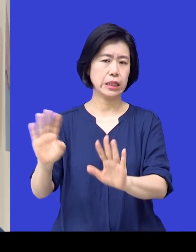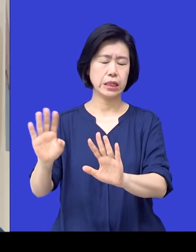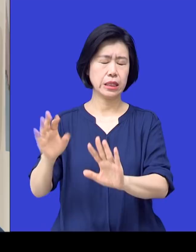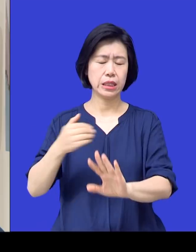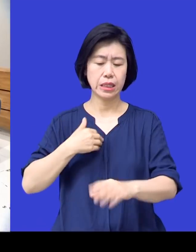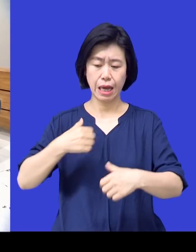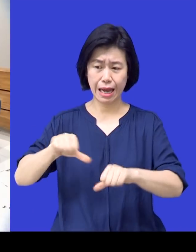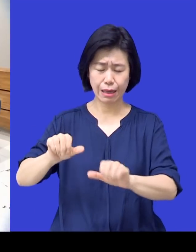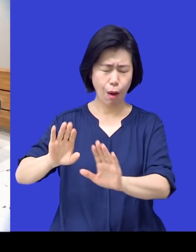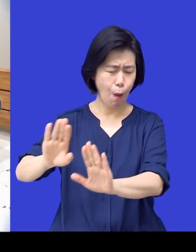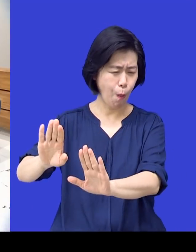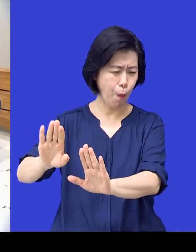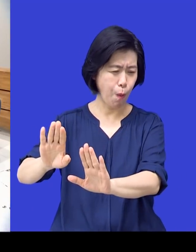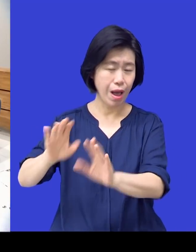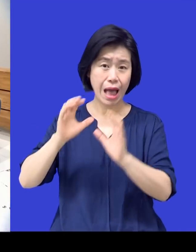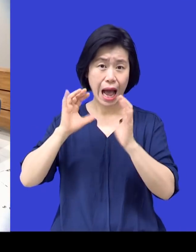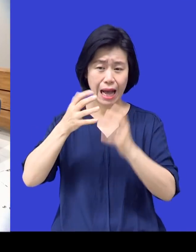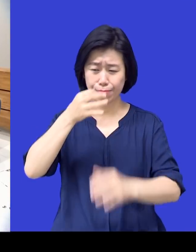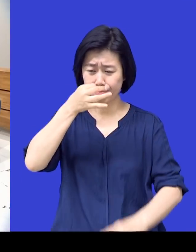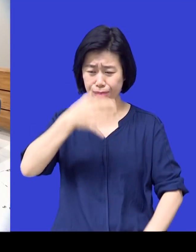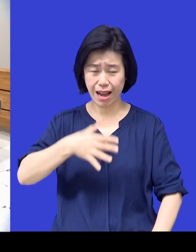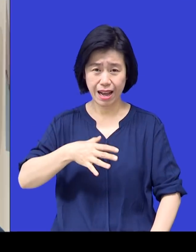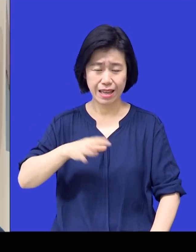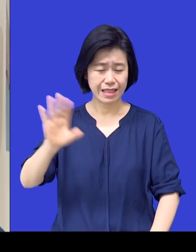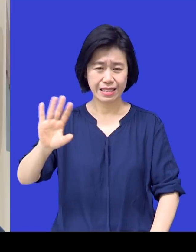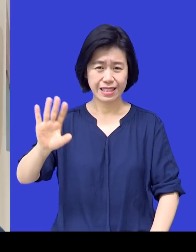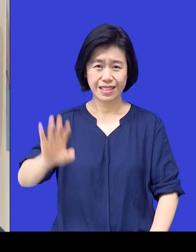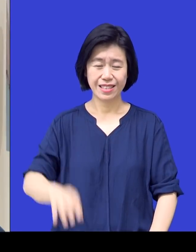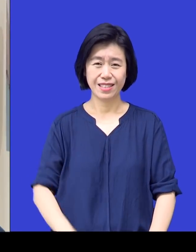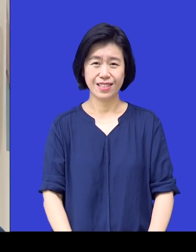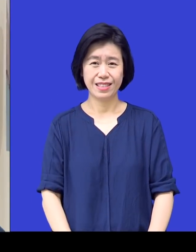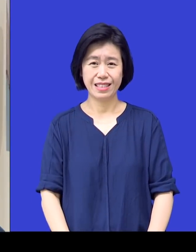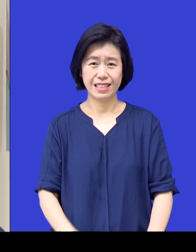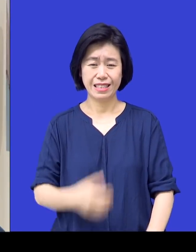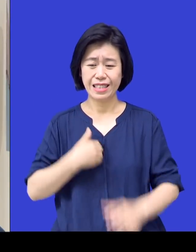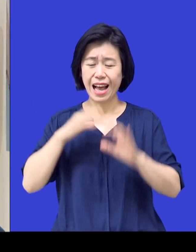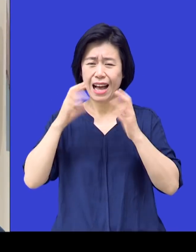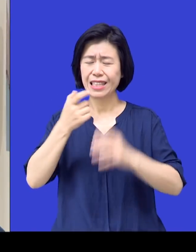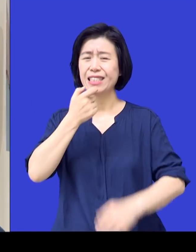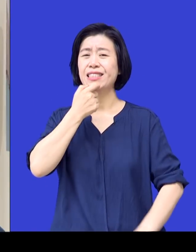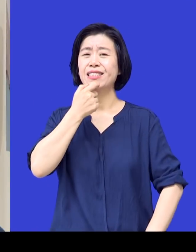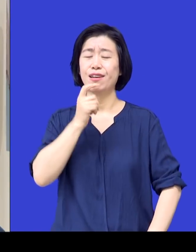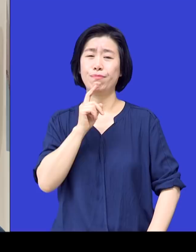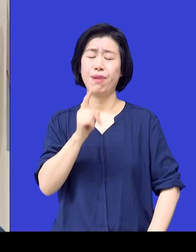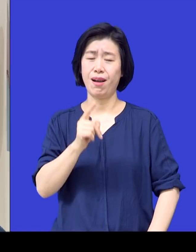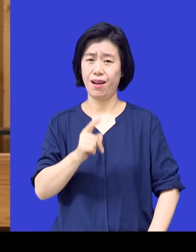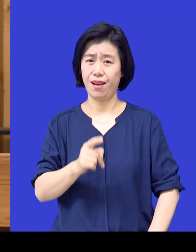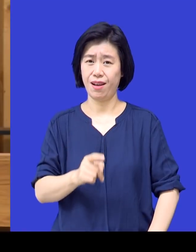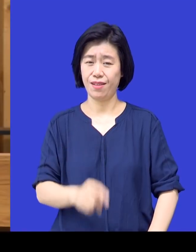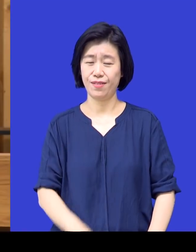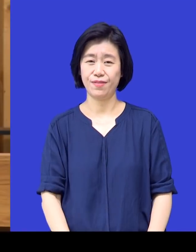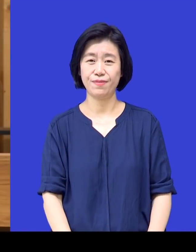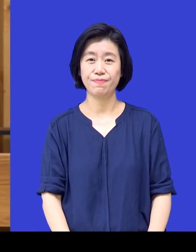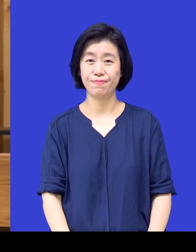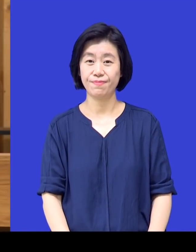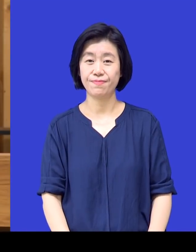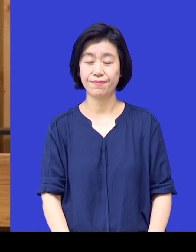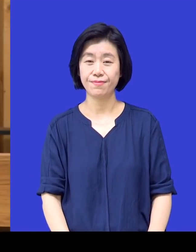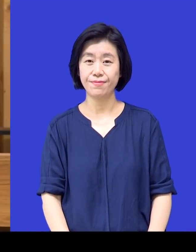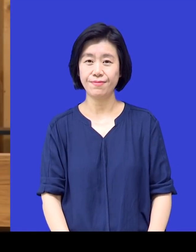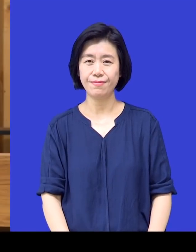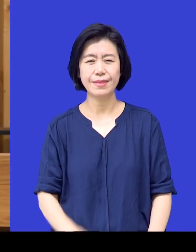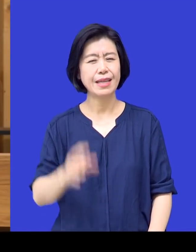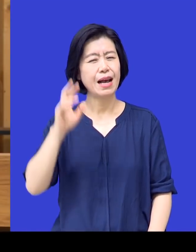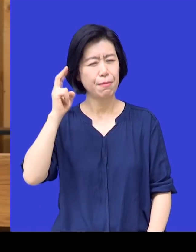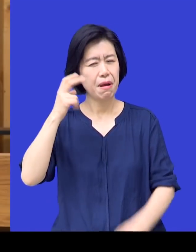안 좋아했어요. 너무 힘들고. 그렇죠. 나 이제 애 싫다 하는 정도로. 그지. 예. 예. 그래서 하나님께서 아마